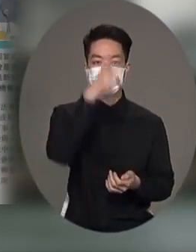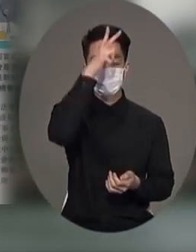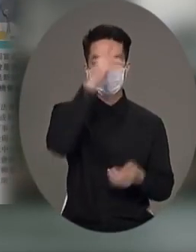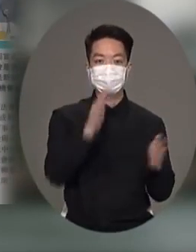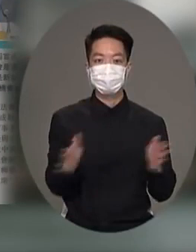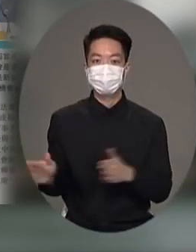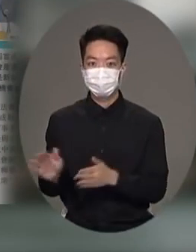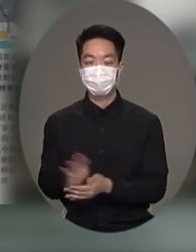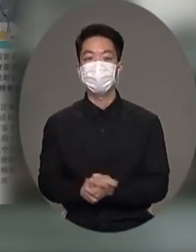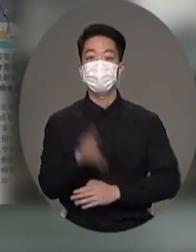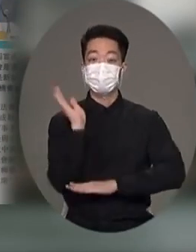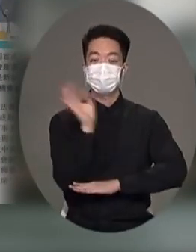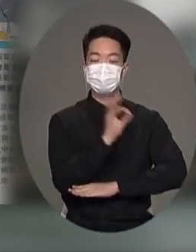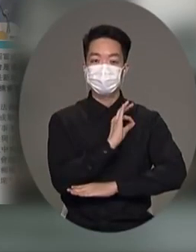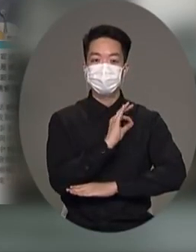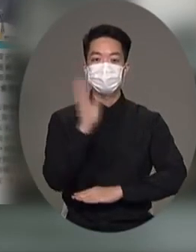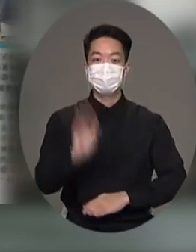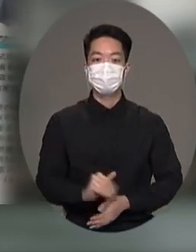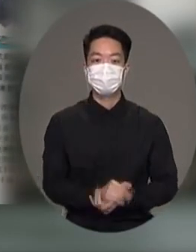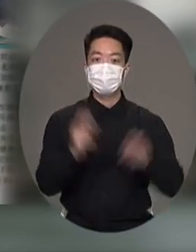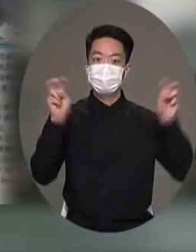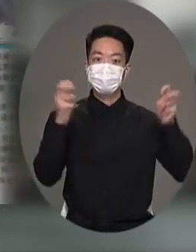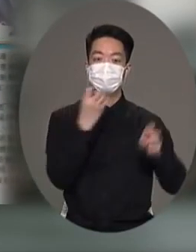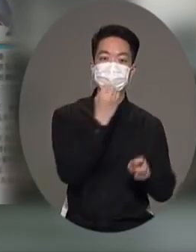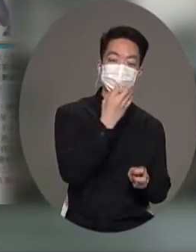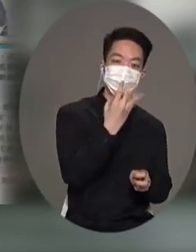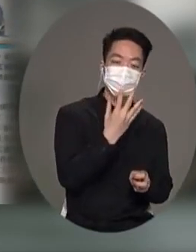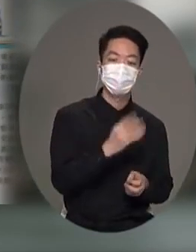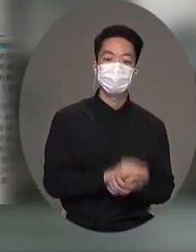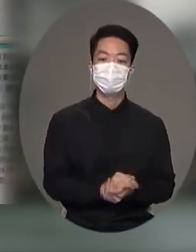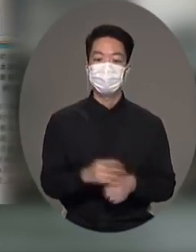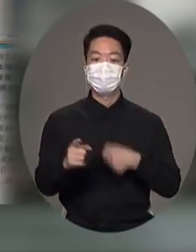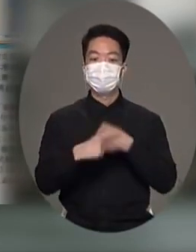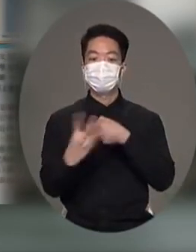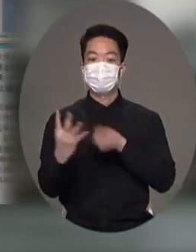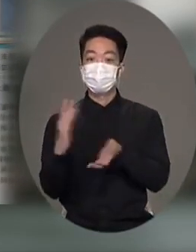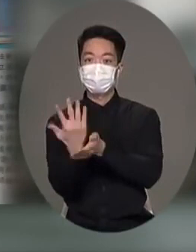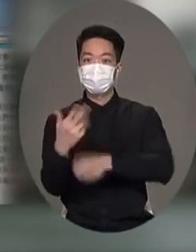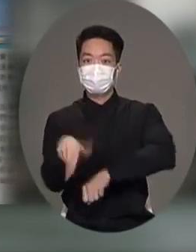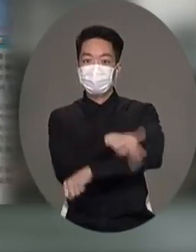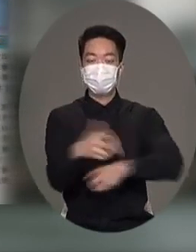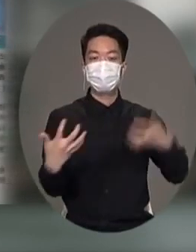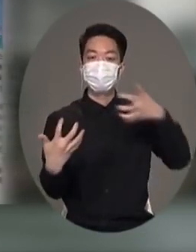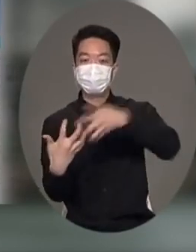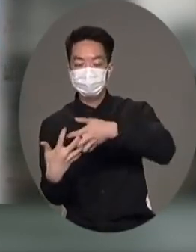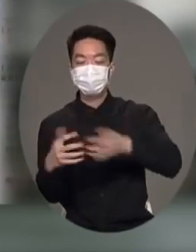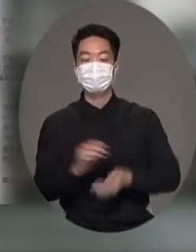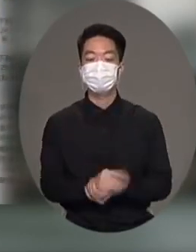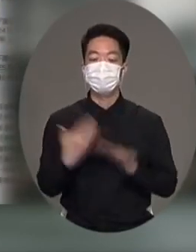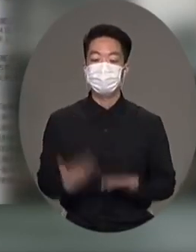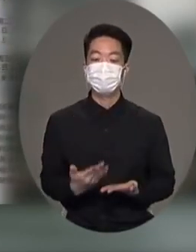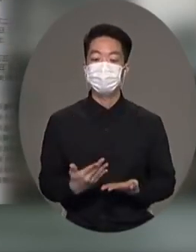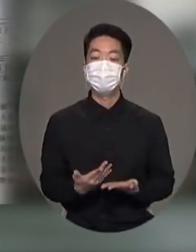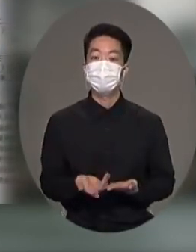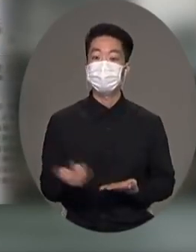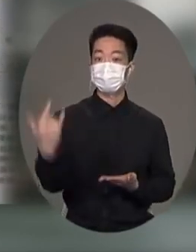幾場宣港會，主題圍繞香港怎樣配合「十四五」規劃。據了解，今次南下的